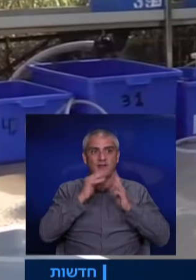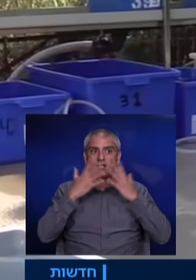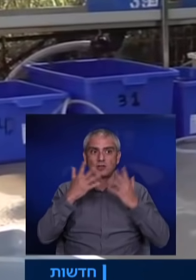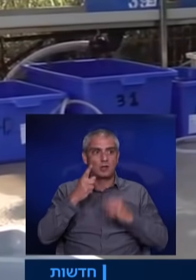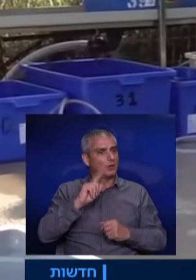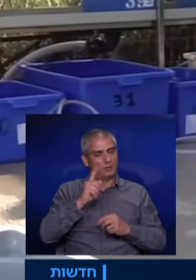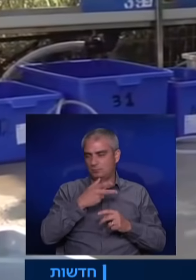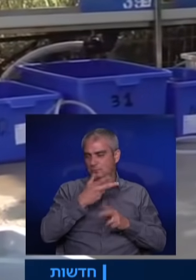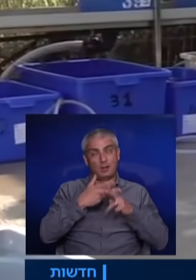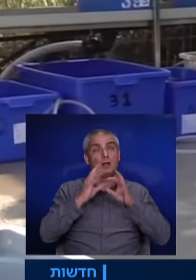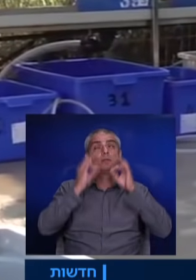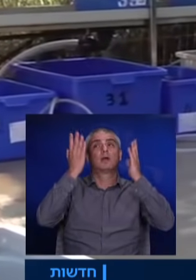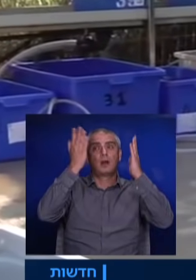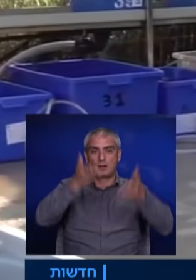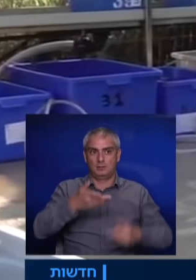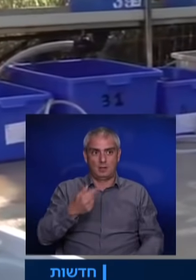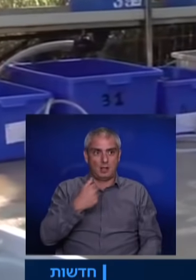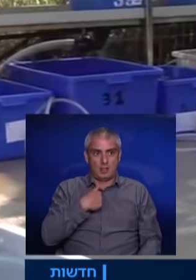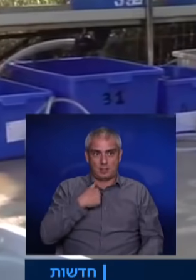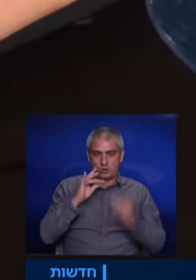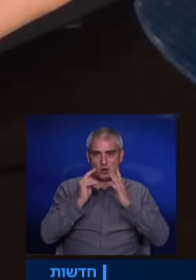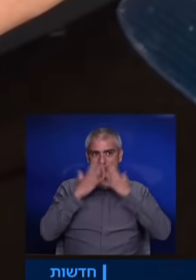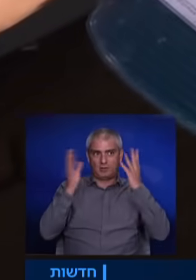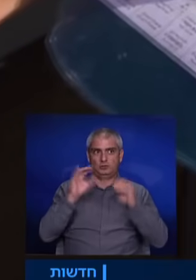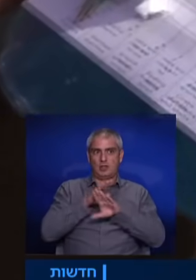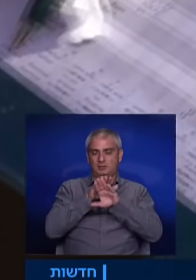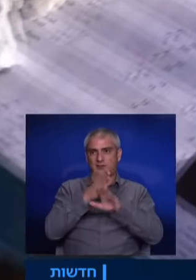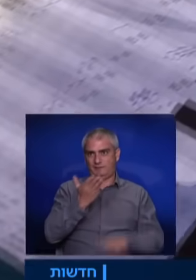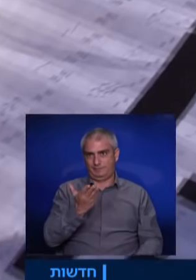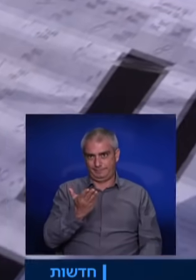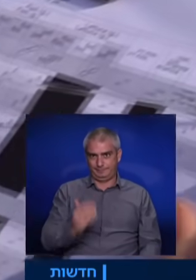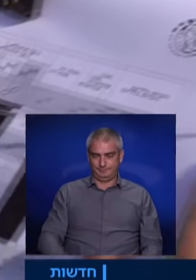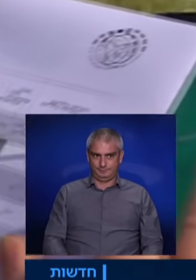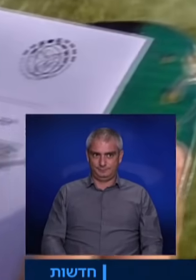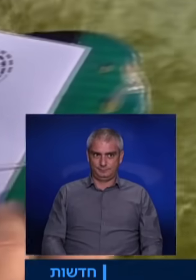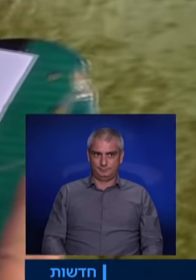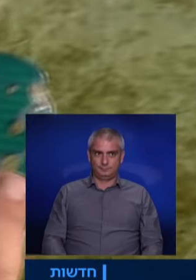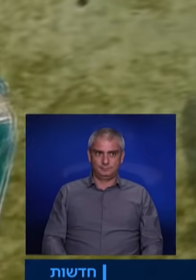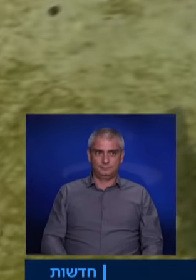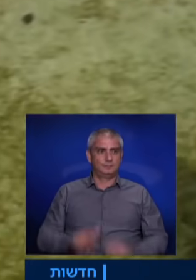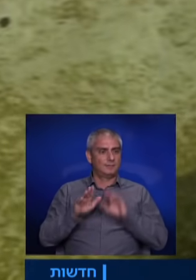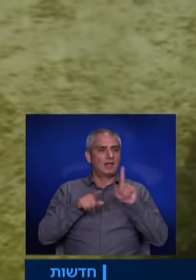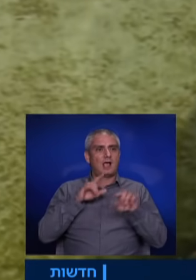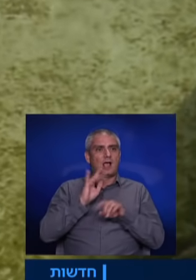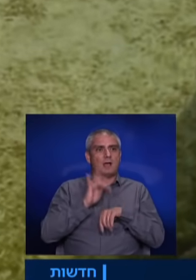לא, זה רק תחילת הדרך, אנחנו האויב הגדול של צבי הים. זה חיה מאוד